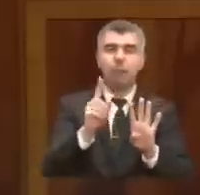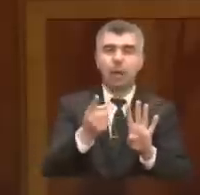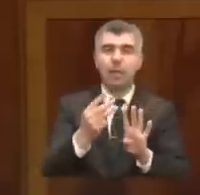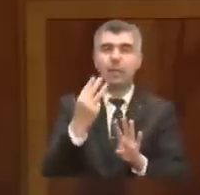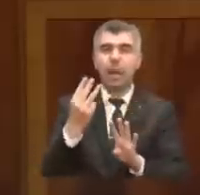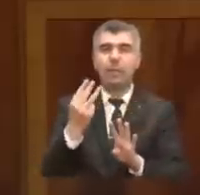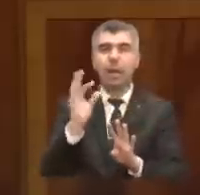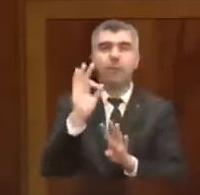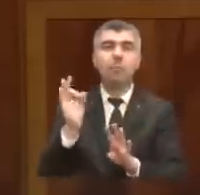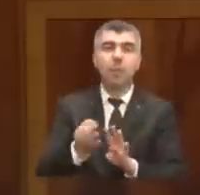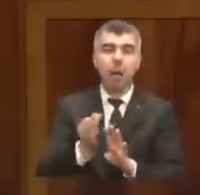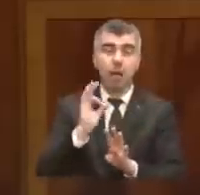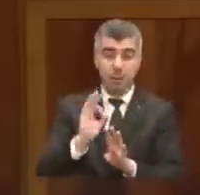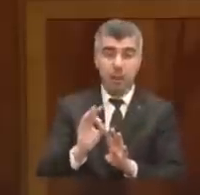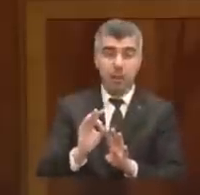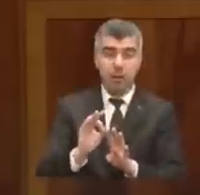85.3%،